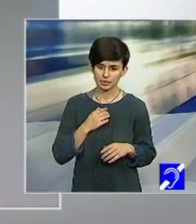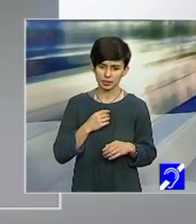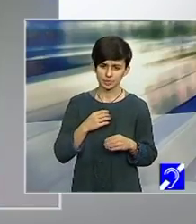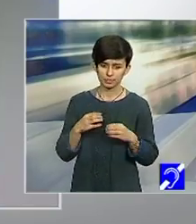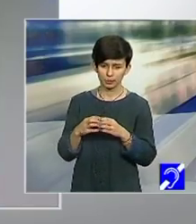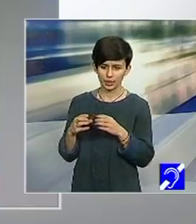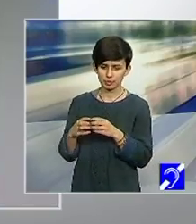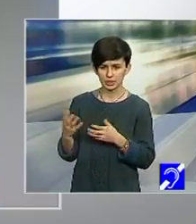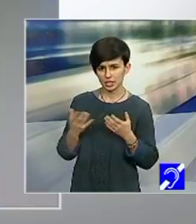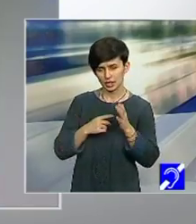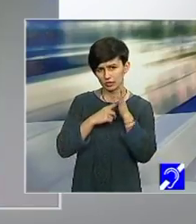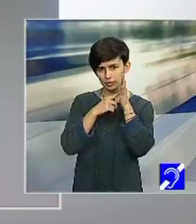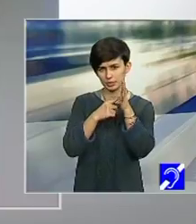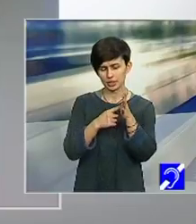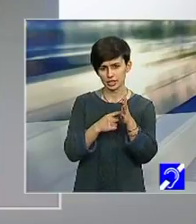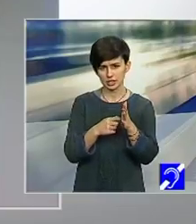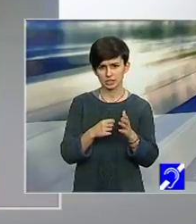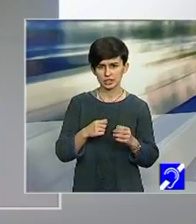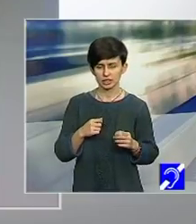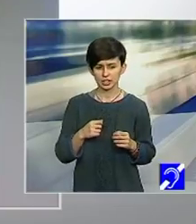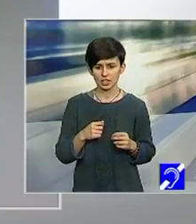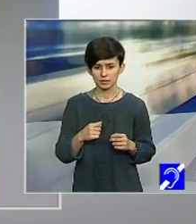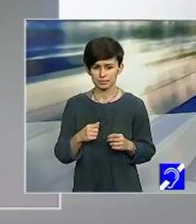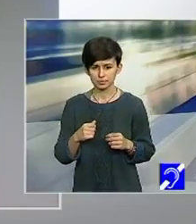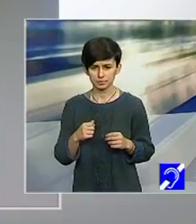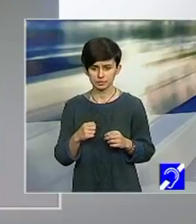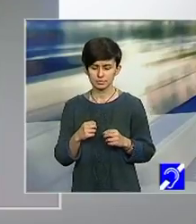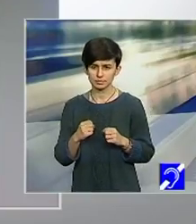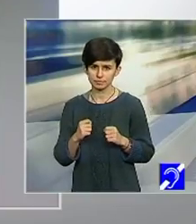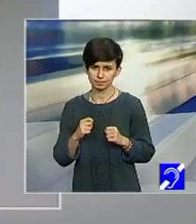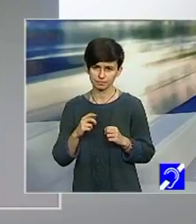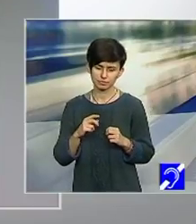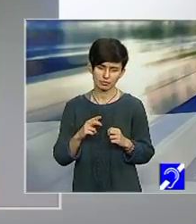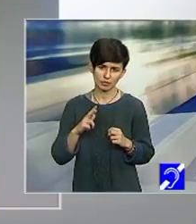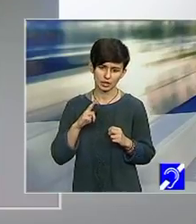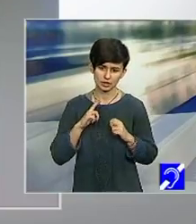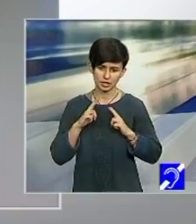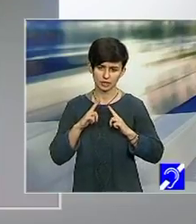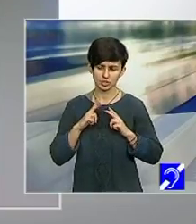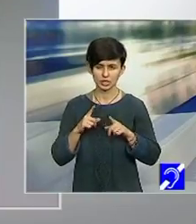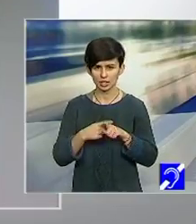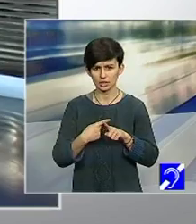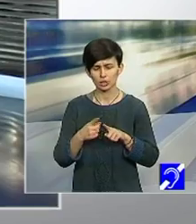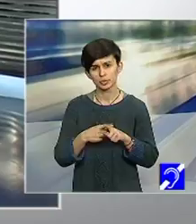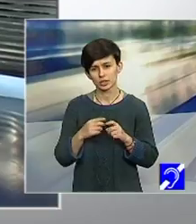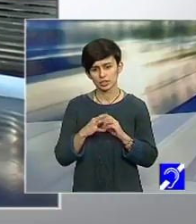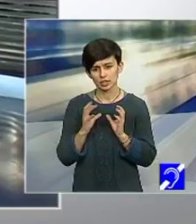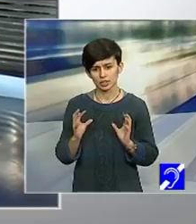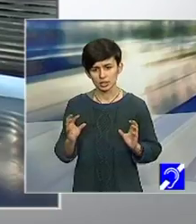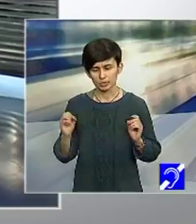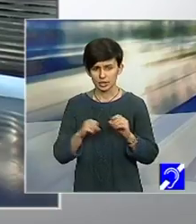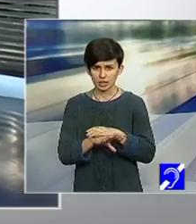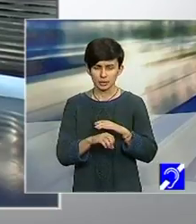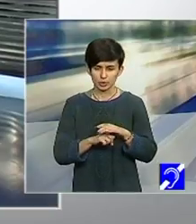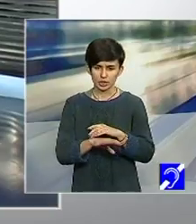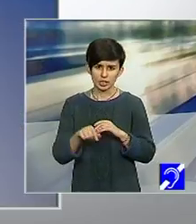segmente în care vom prezenta de asemenea tragedia romilor din România, și anume este vorba de deportarea lor în Transnistria